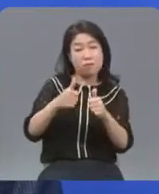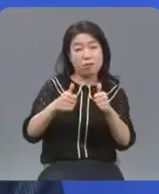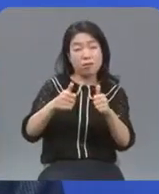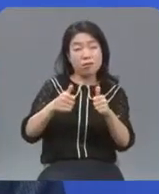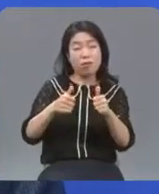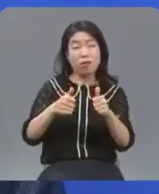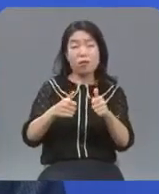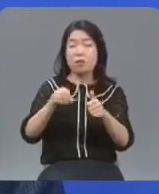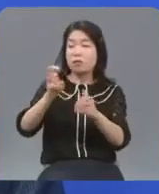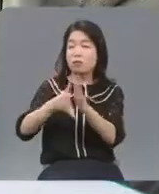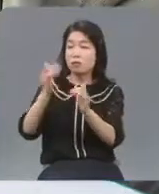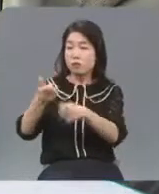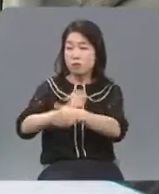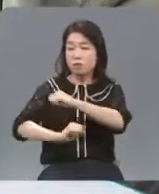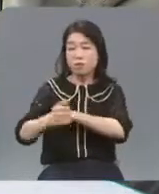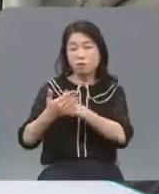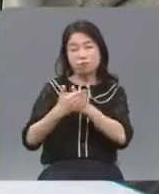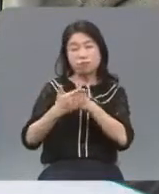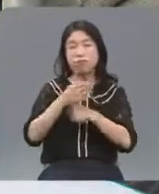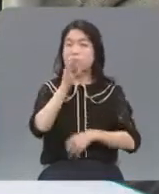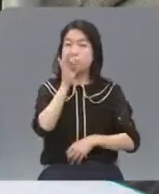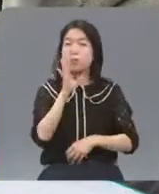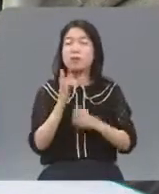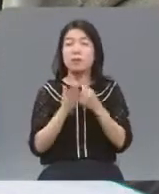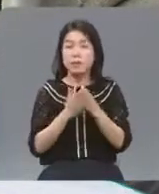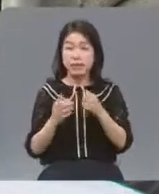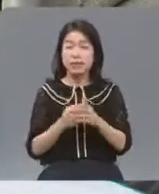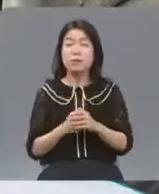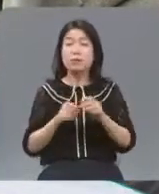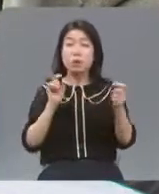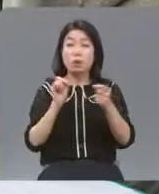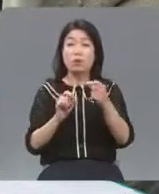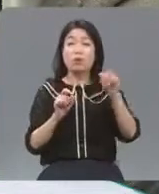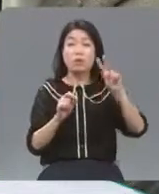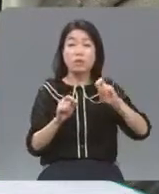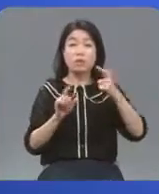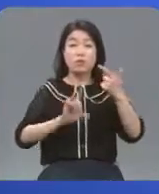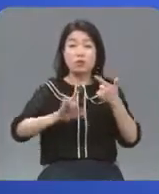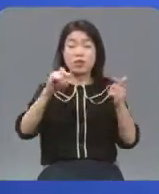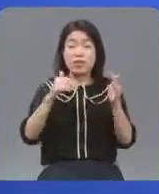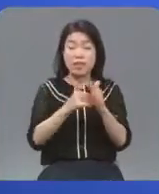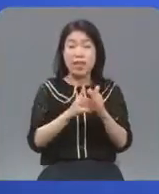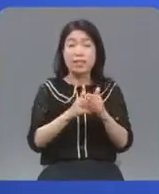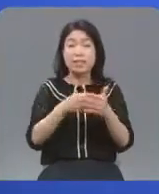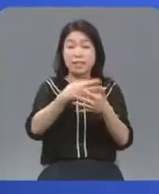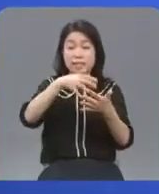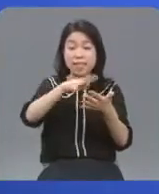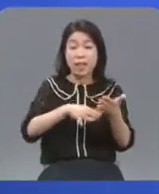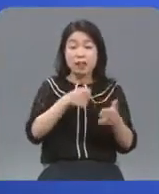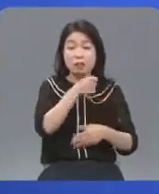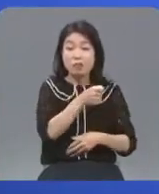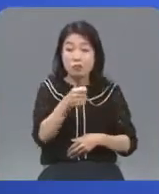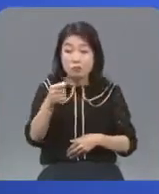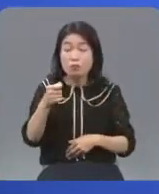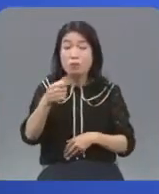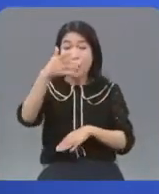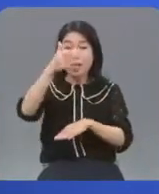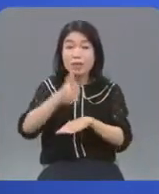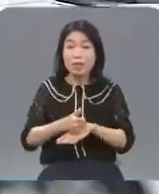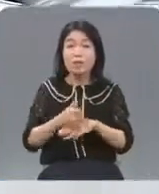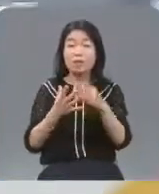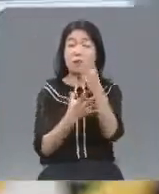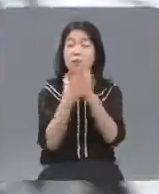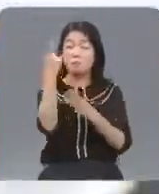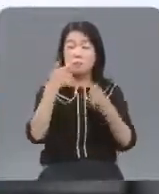사랑 파기 시민들의 적극적인 지지를 받을 수 없다 며 오는 26일까지 설문지 양 여론 조사를 통해서 단일후보를